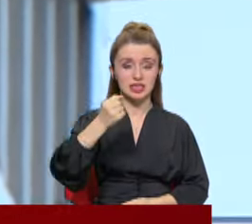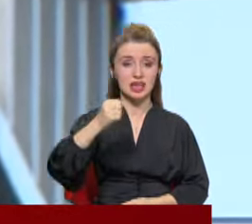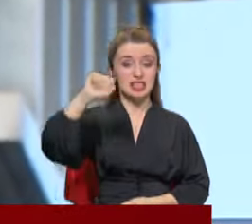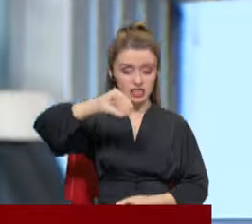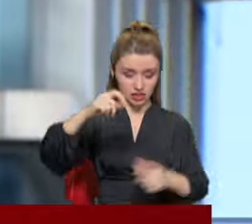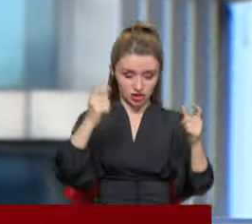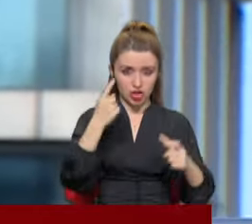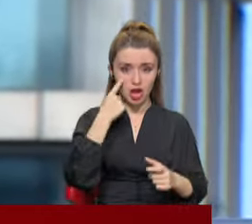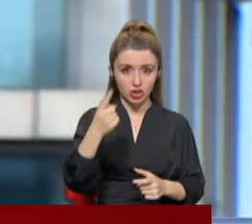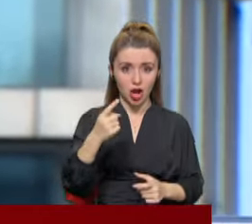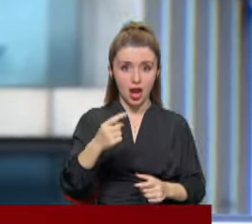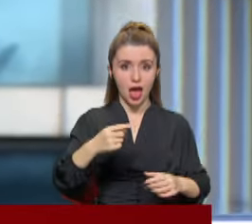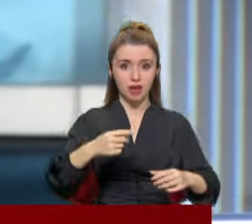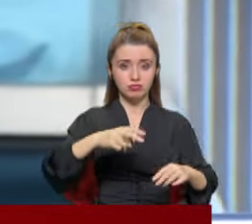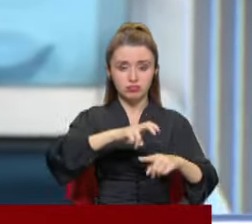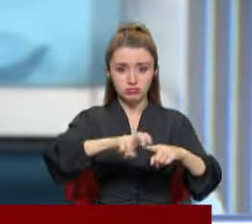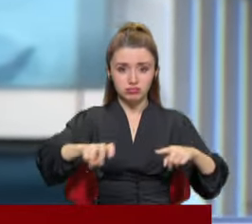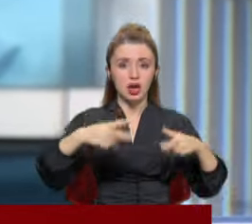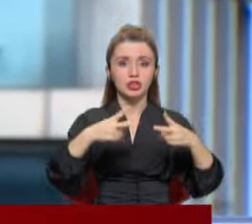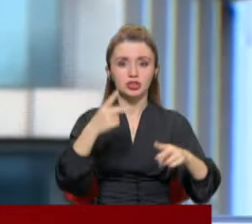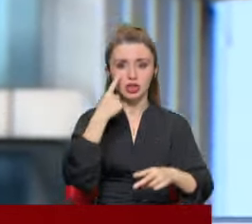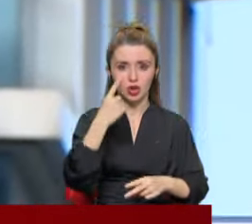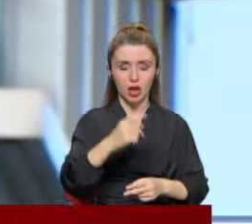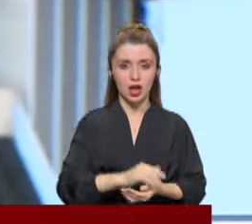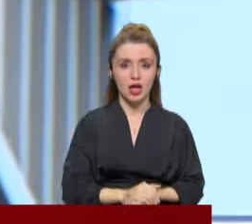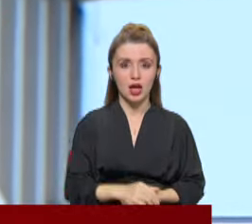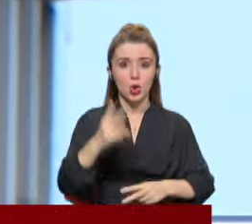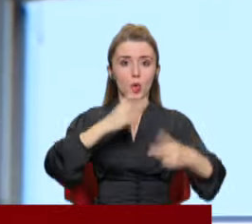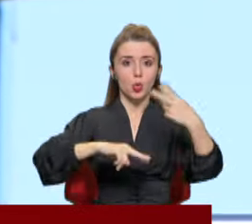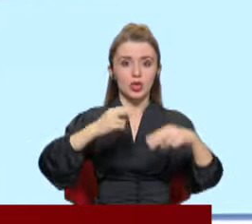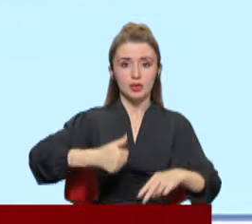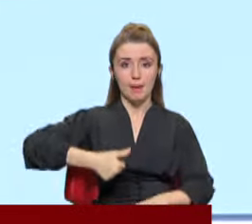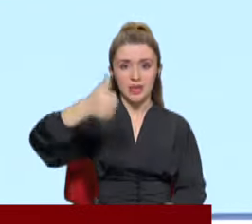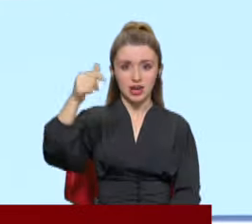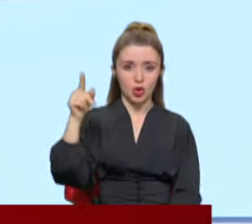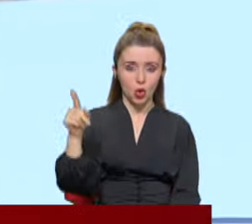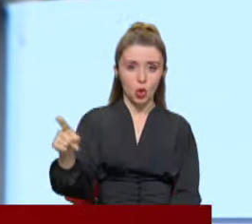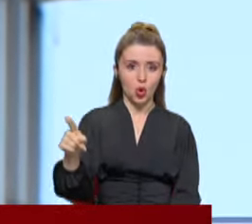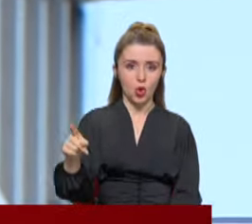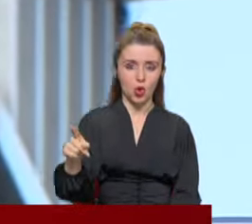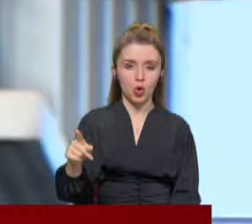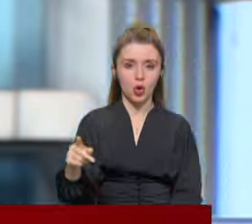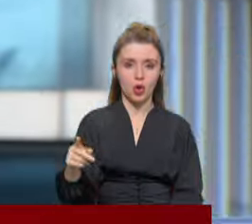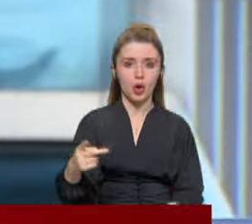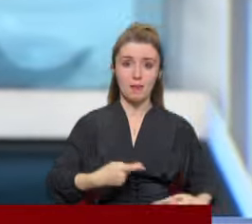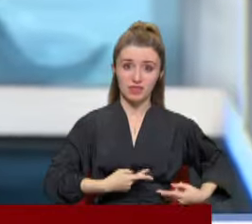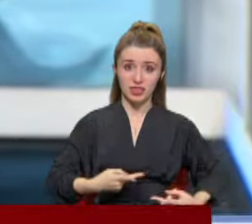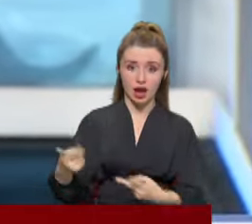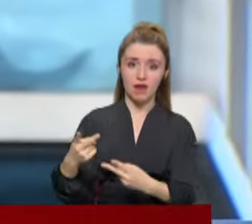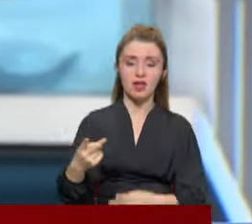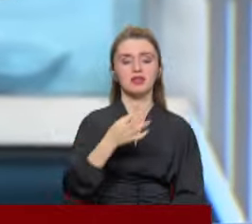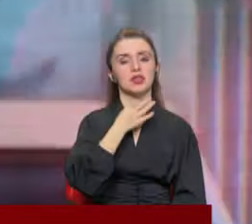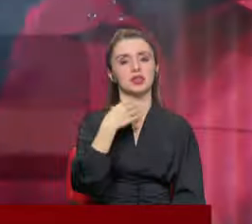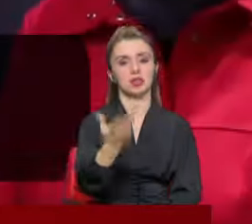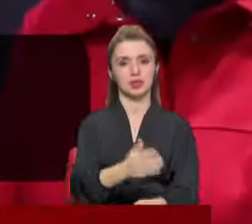Çeşme raylı sistemler açılışına Ulaştırma Bakanı tarafından davet edildim. Vallahi